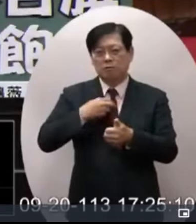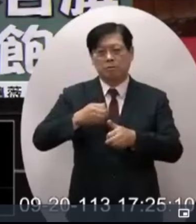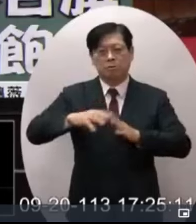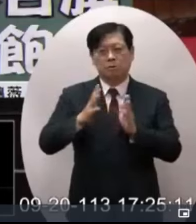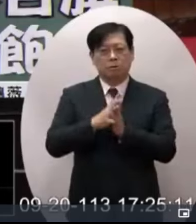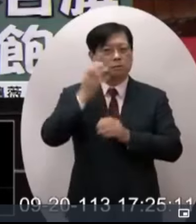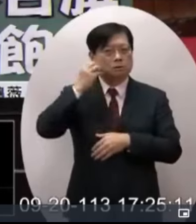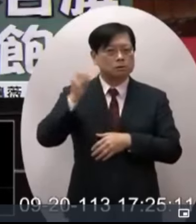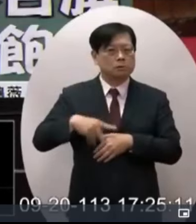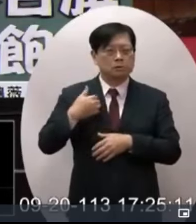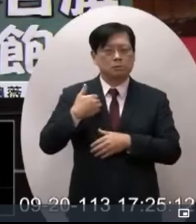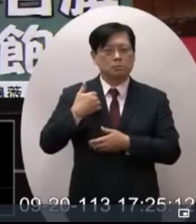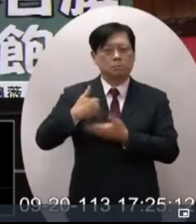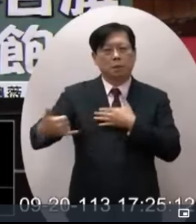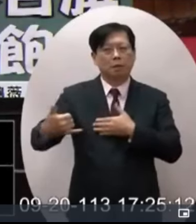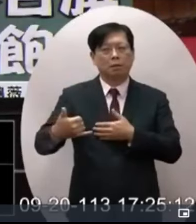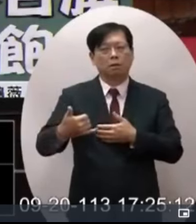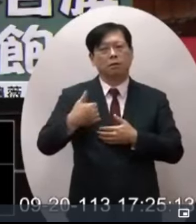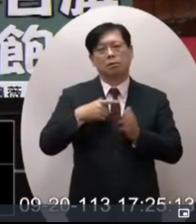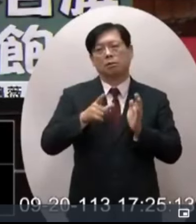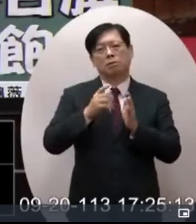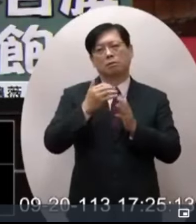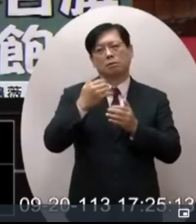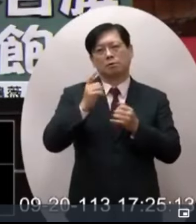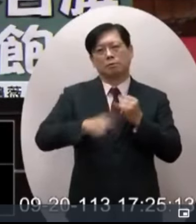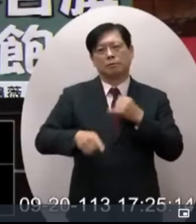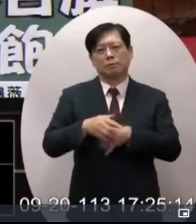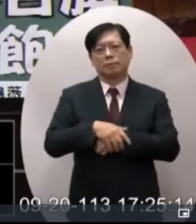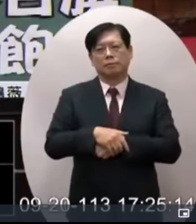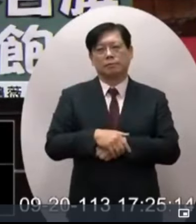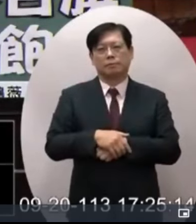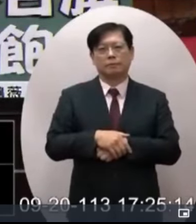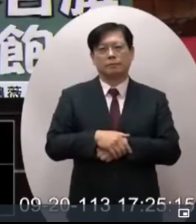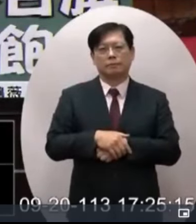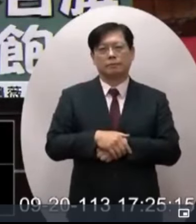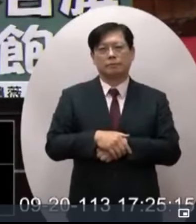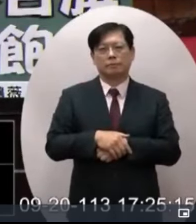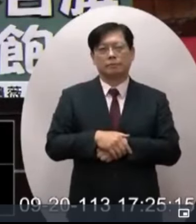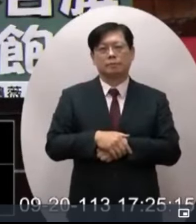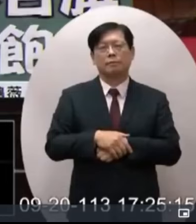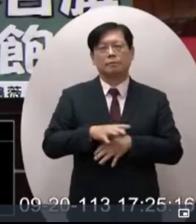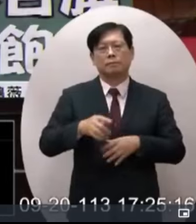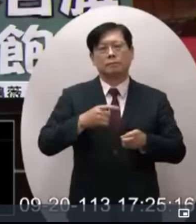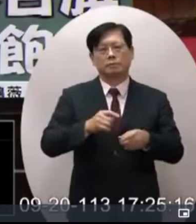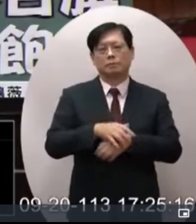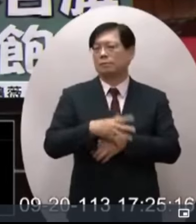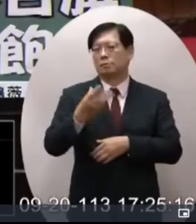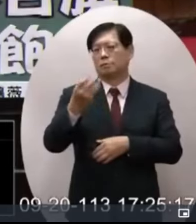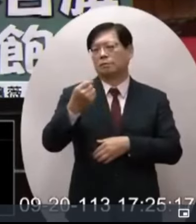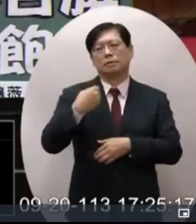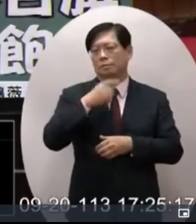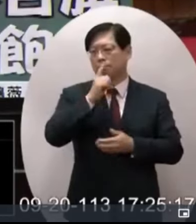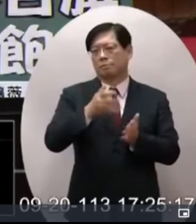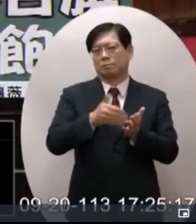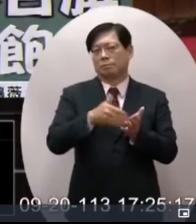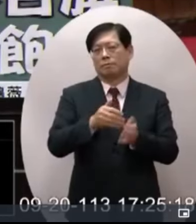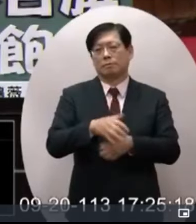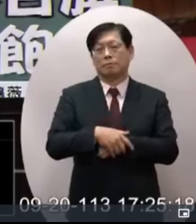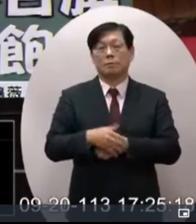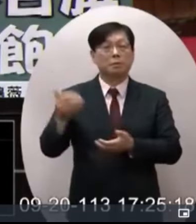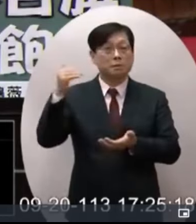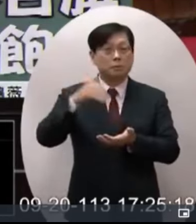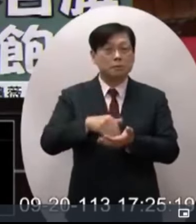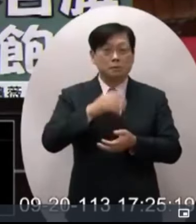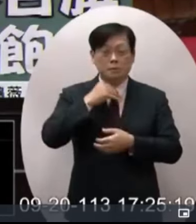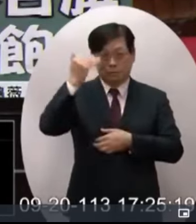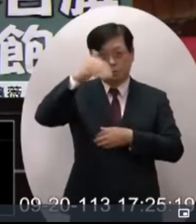人，为什么？来，我时间最后。 我还要在这里， 这个 还是要谢谢 郑 董事长的辛苦。 结果